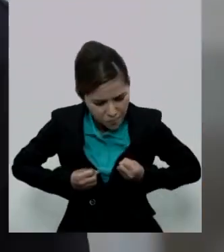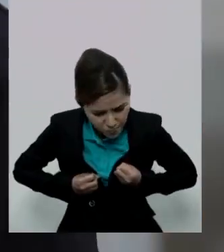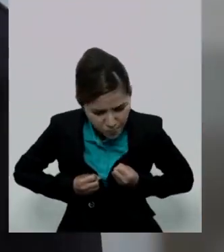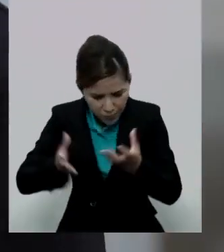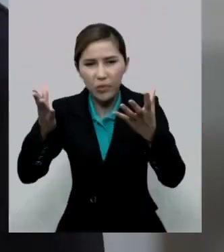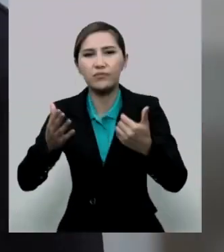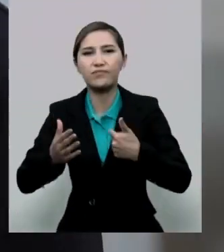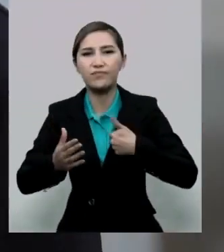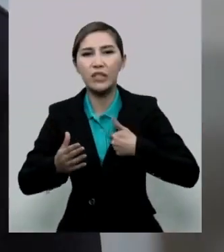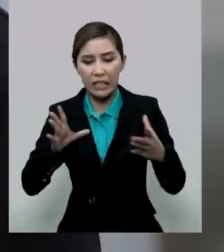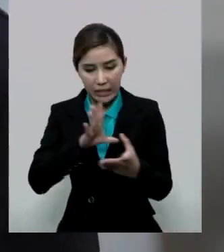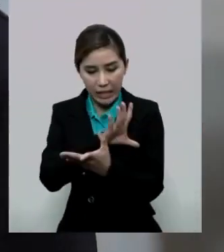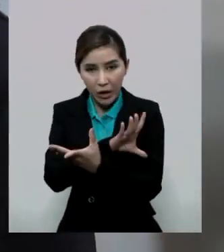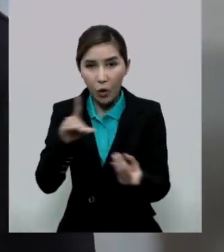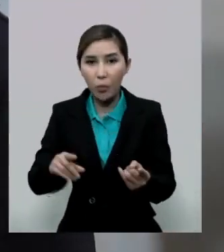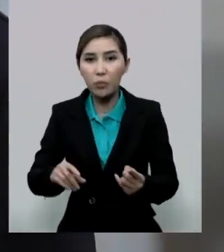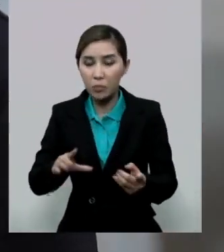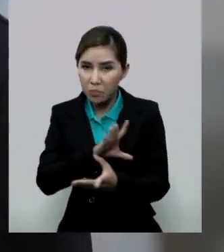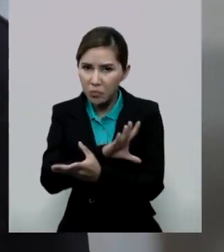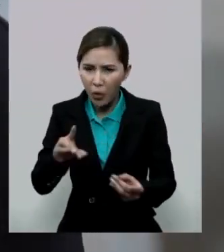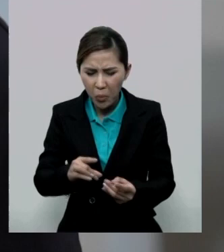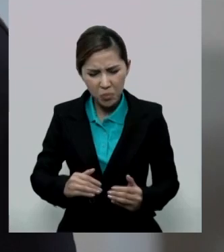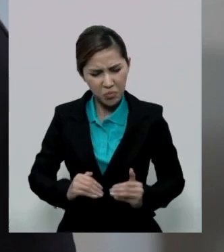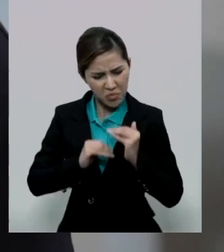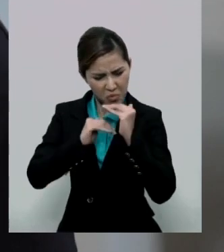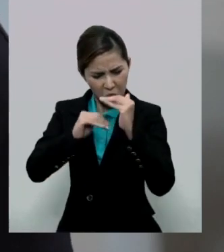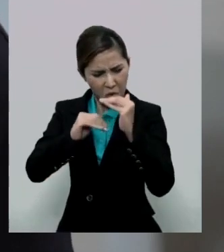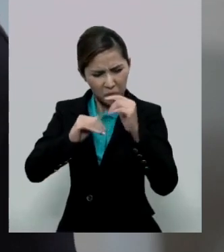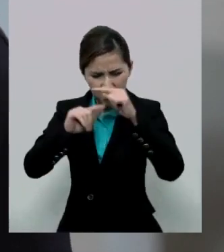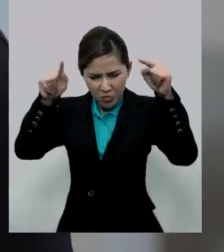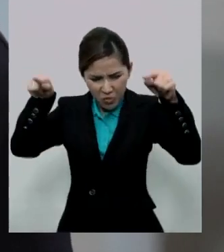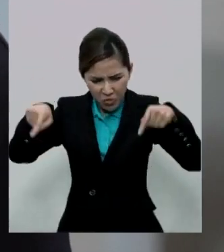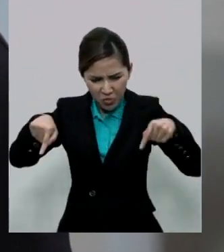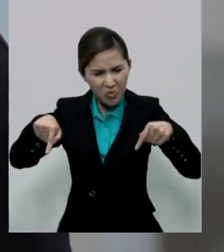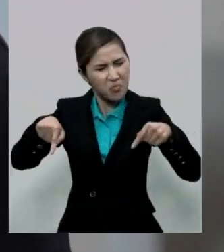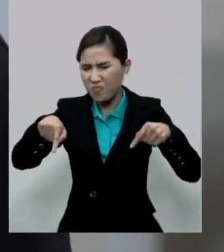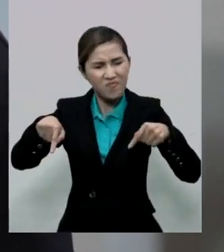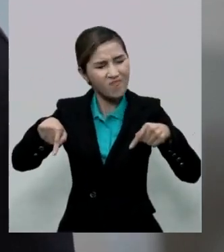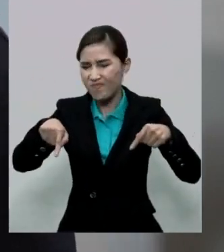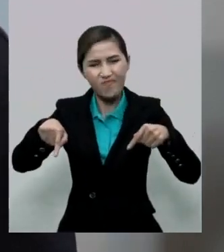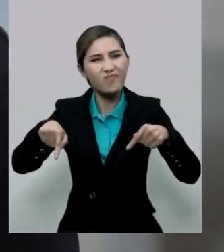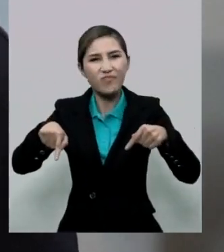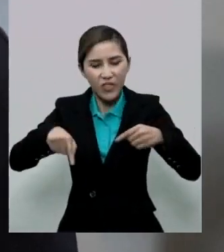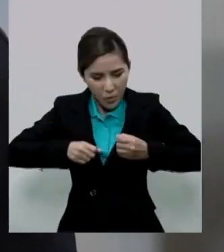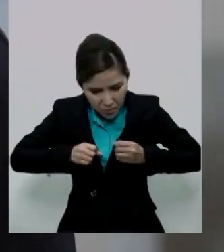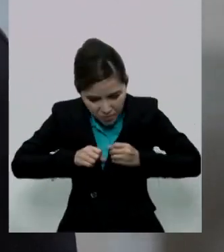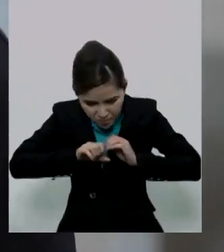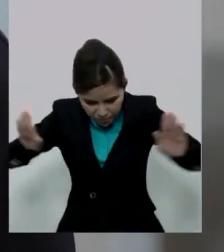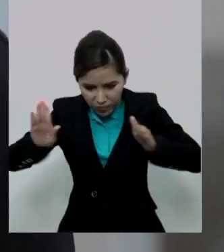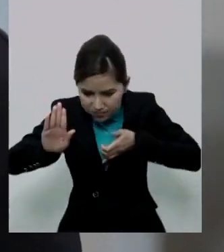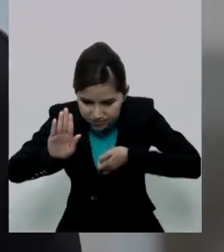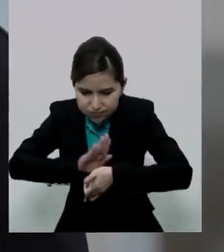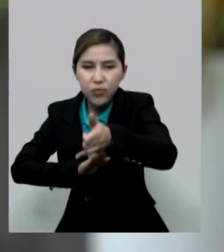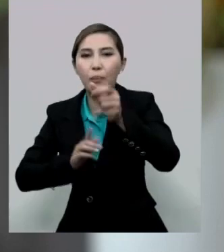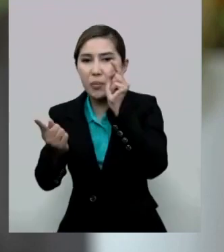ครับแล้วก็จะรู้ว่าสังคมจริงๆนอกจากที่เราวาดกรอบไว้เป็นสี่เหลี่ยมเป็นกำแพงล้อมรอบเราอยู่เนี่ยมันมีอะไรที่เราต้องเจออีก